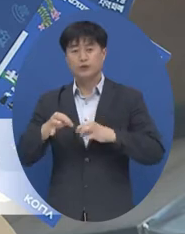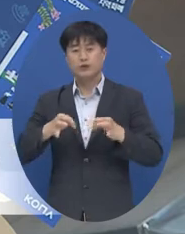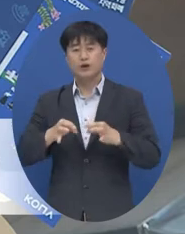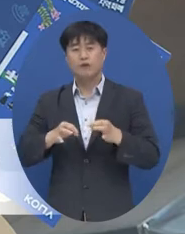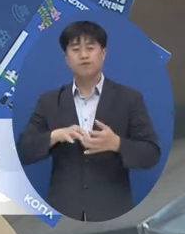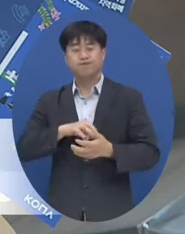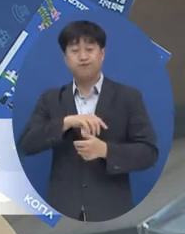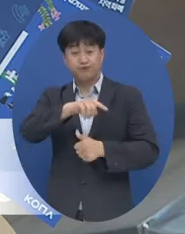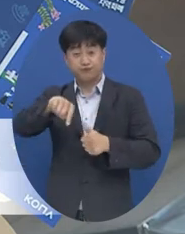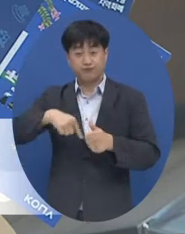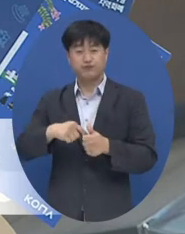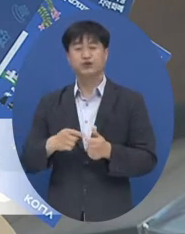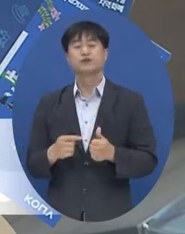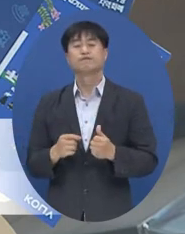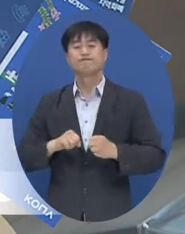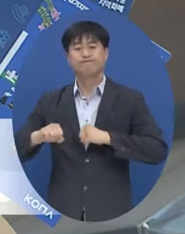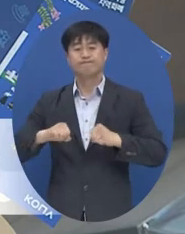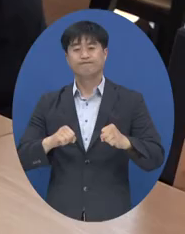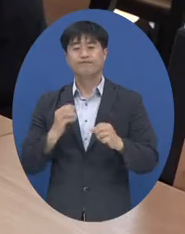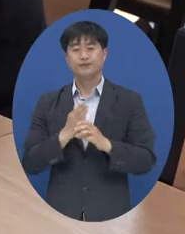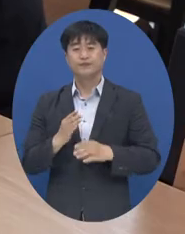있습니다. 최창순 기자입니다.